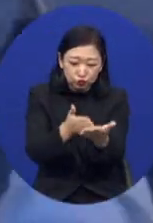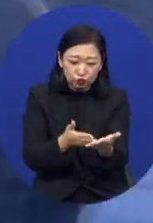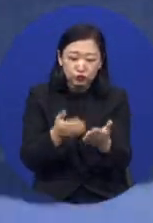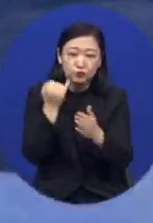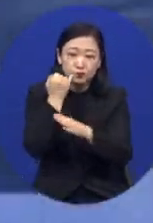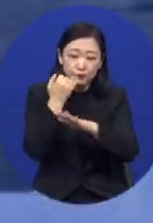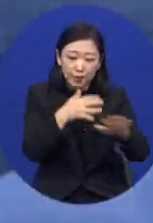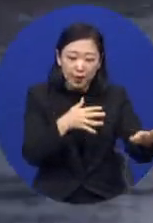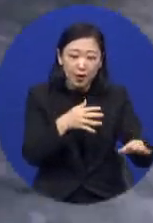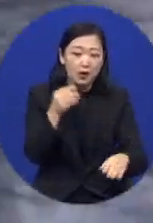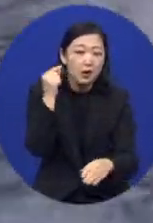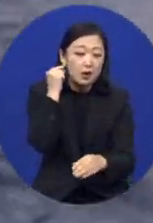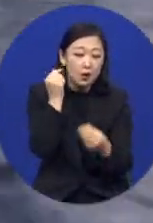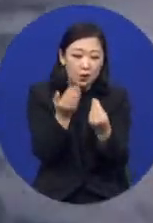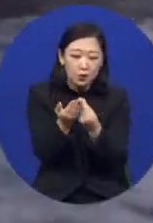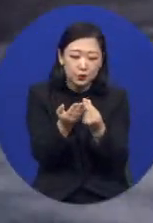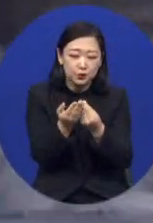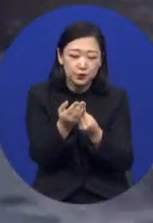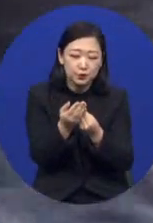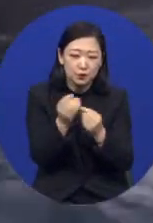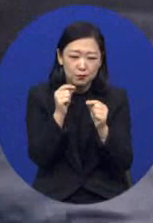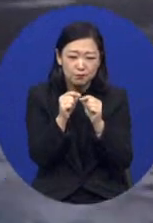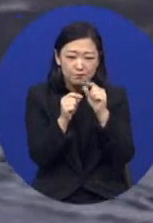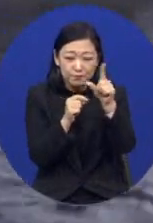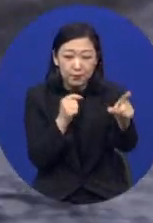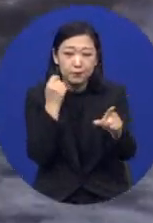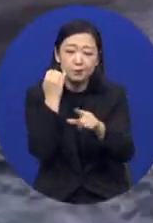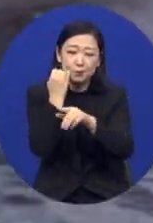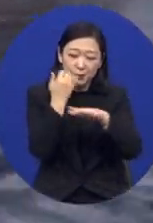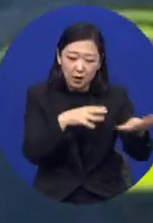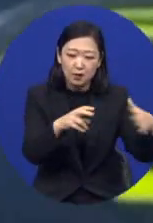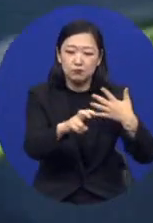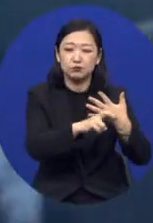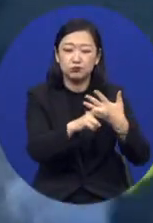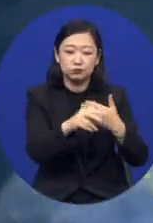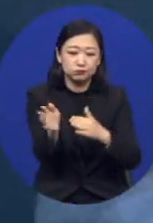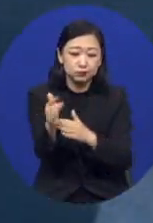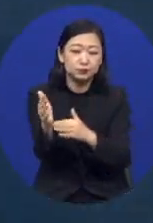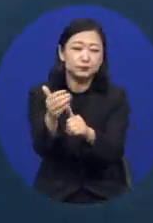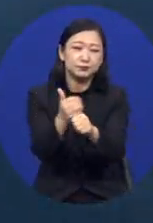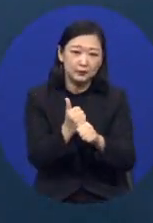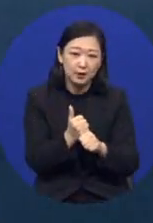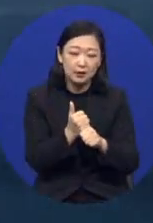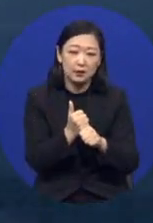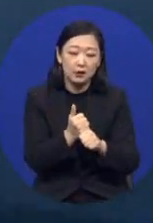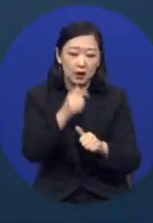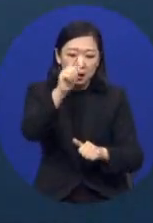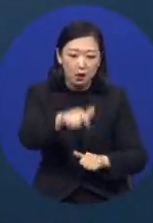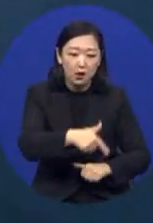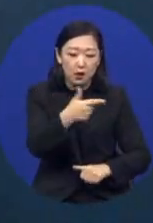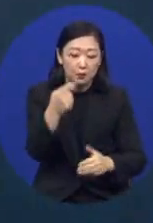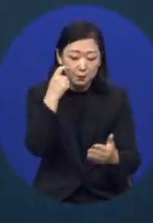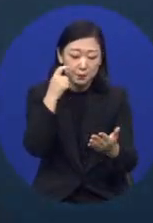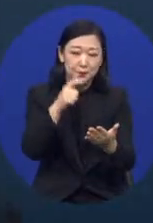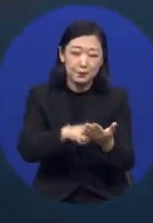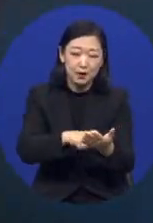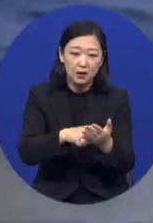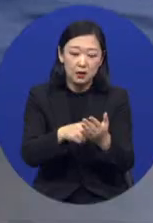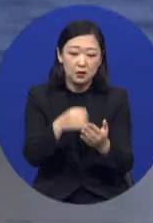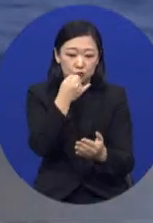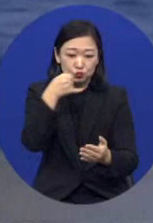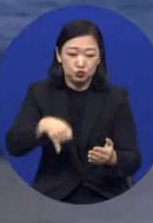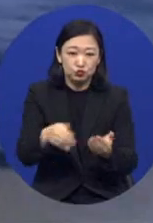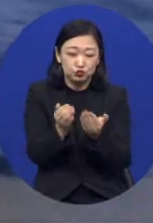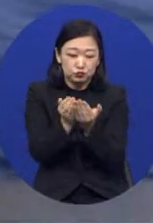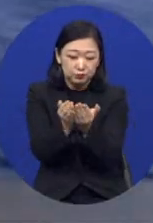제주 차귀도 서쪽 148km 해상에서 불법 조업이 이뤄지는데 하루 동안 적발된 중국